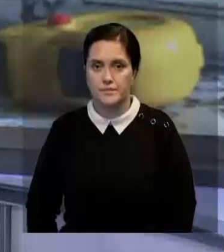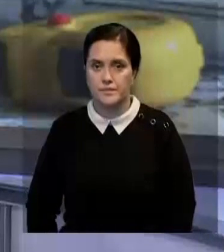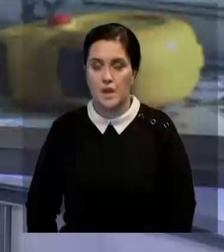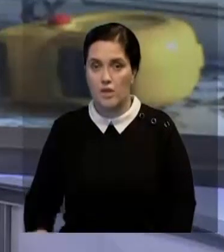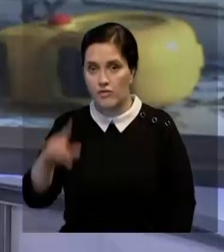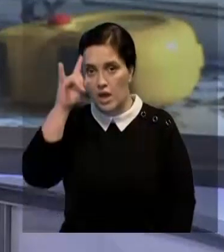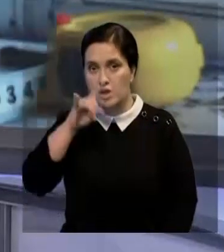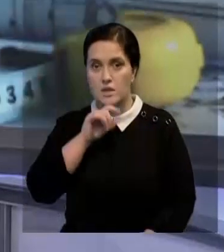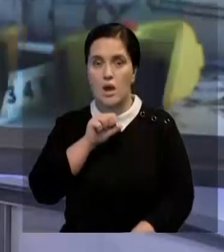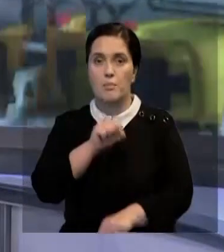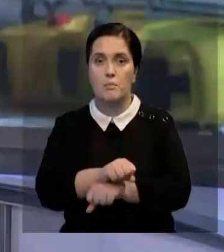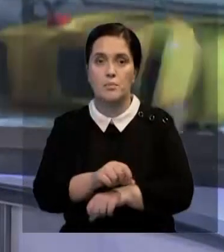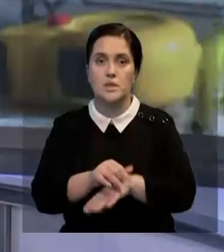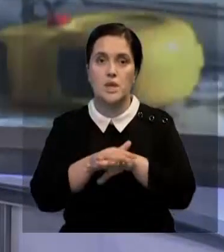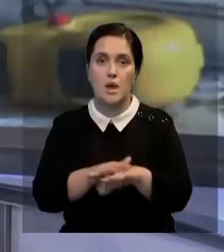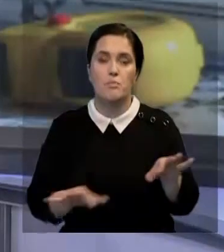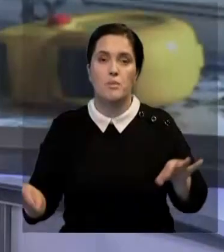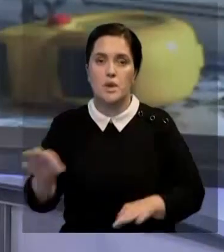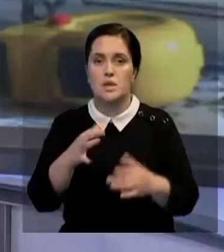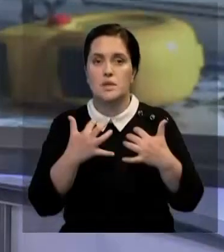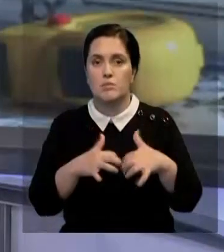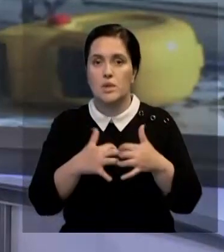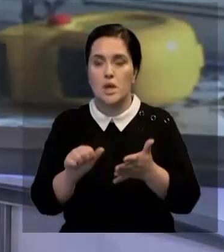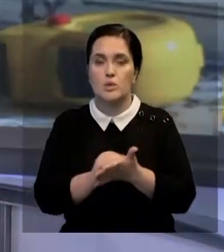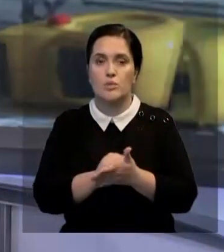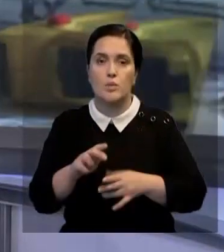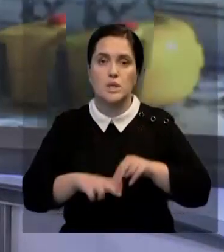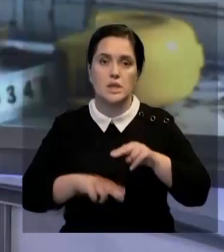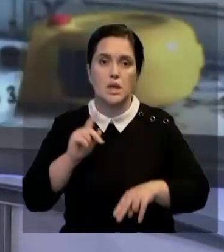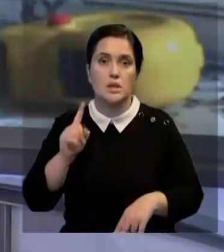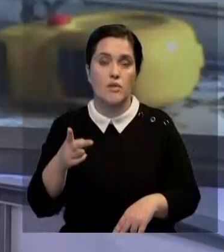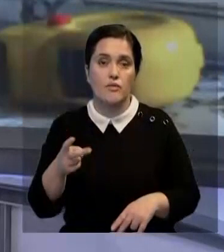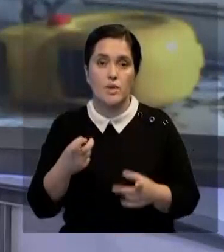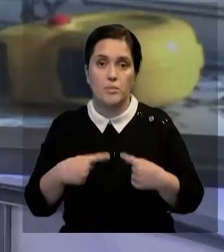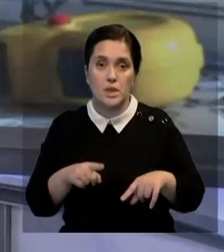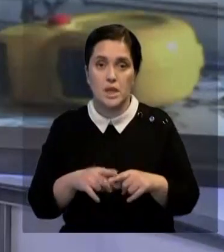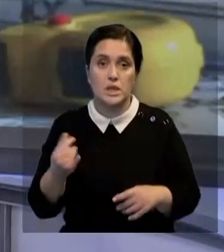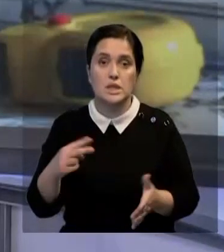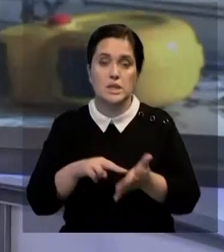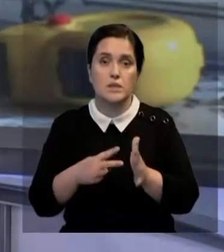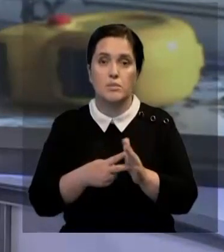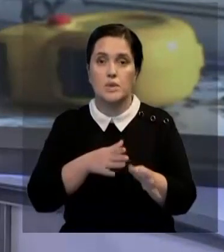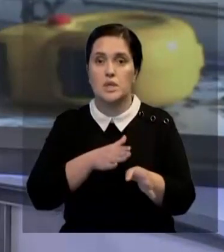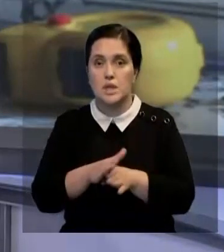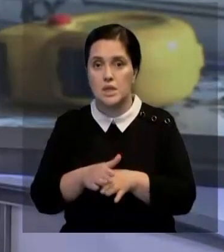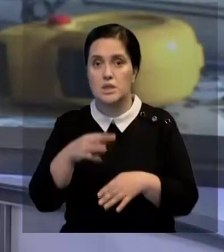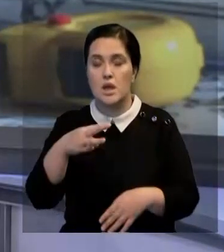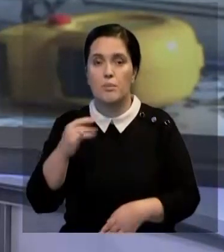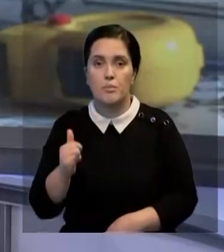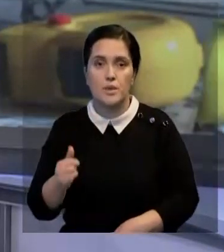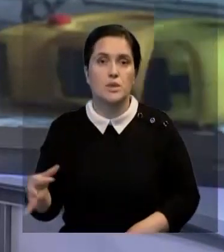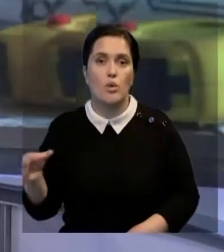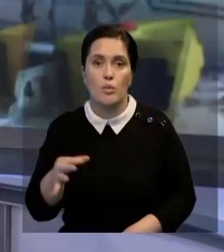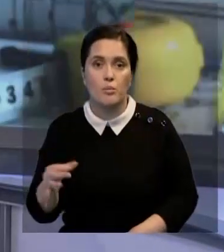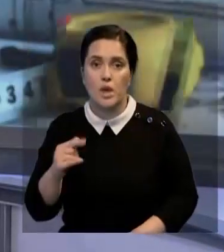В Казахстане приостановили финансирование проектно-сметной документации на строительство порядка 1200 объектов. Некоторые из них планировали